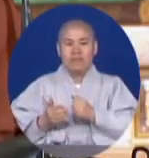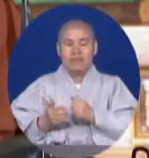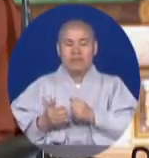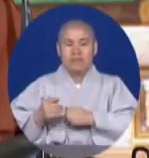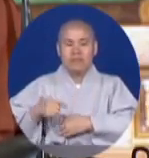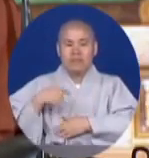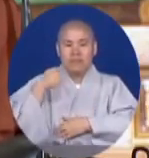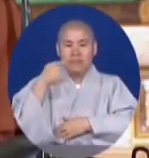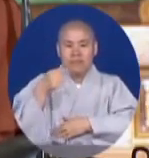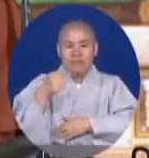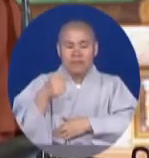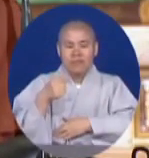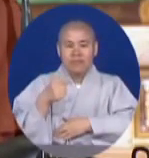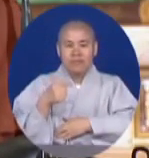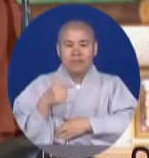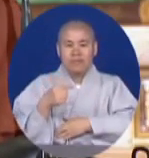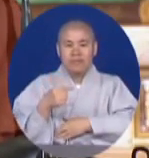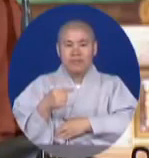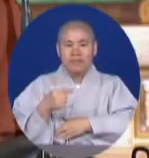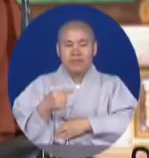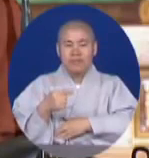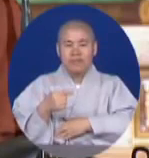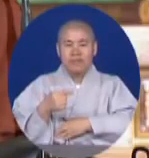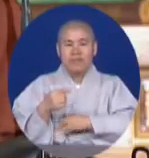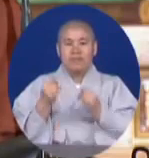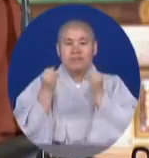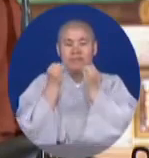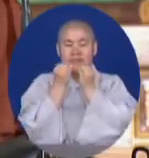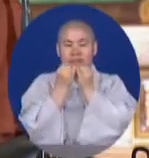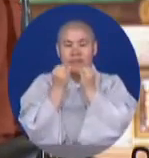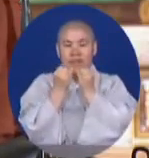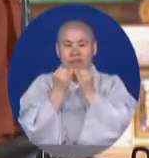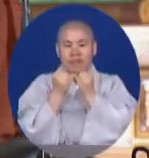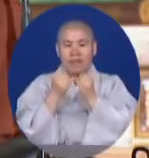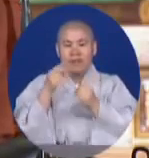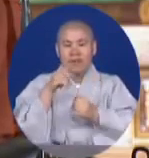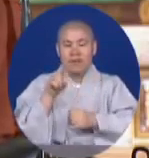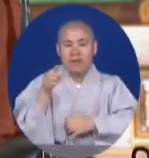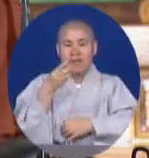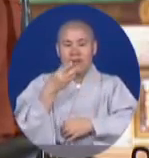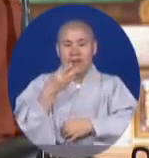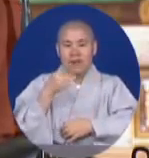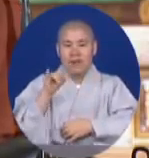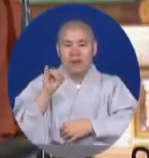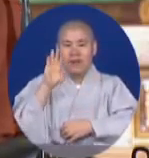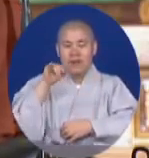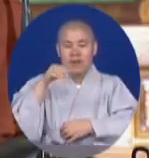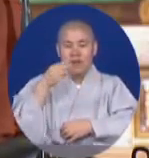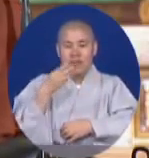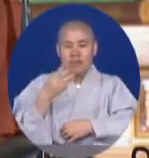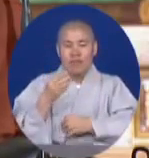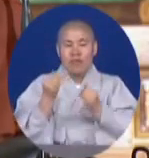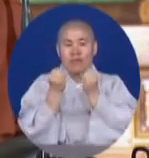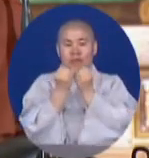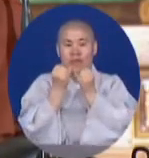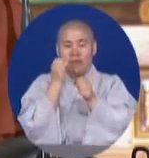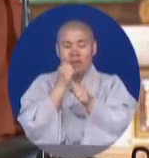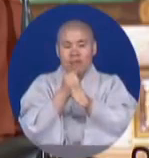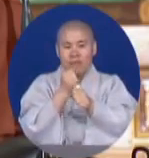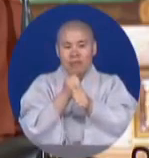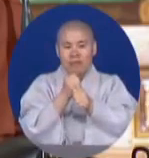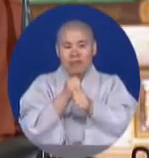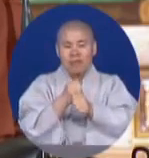그 다음에는 그 천녀가 사리불을 여자로 만들어 놓고